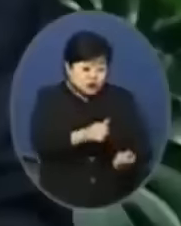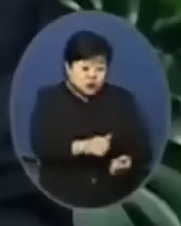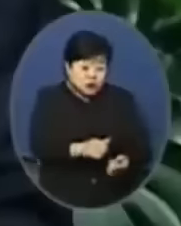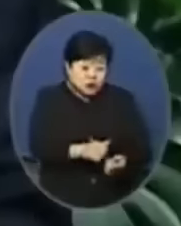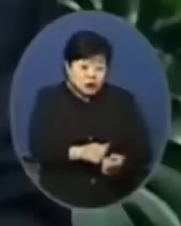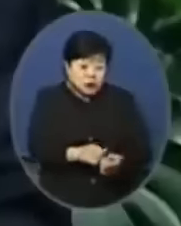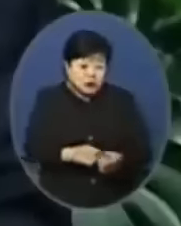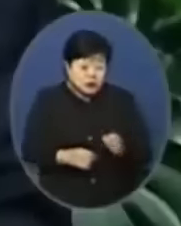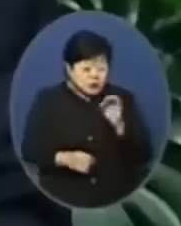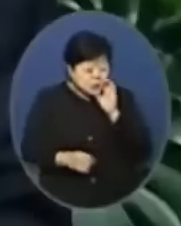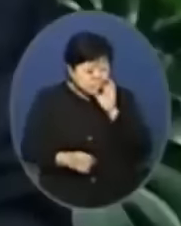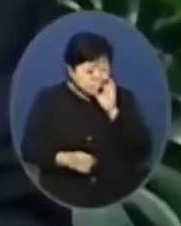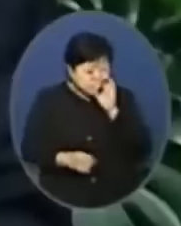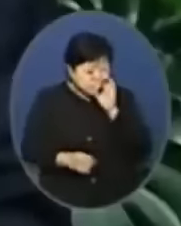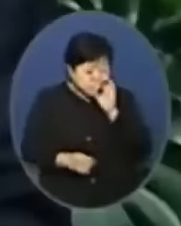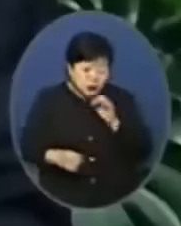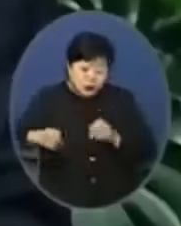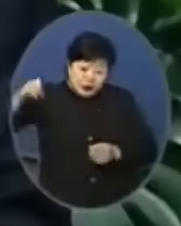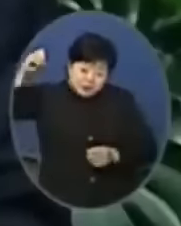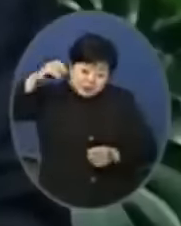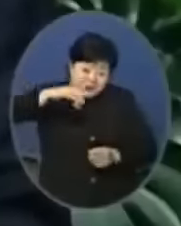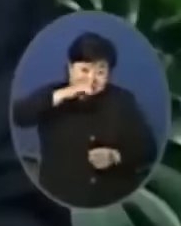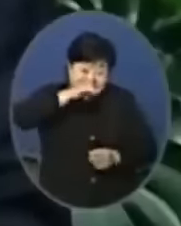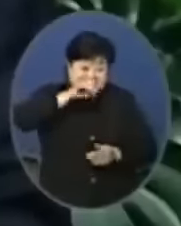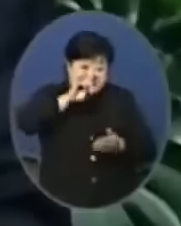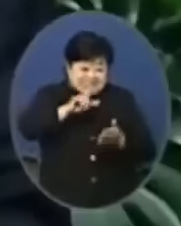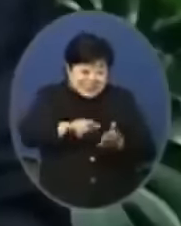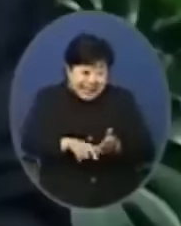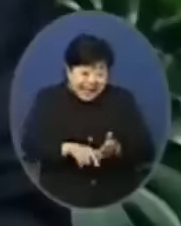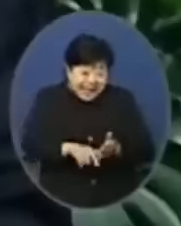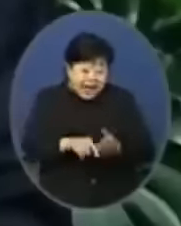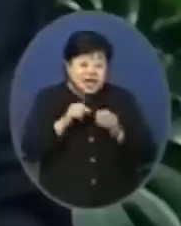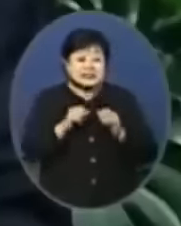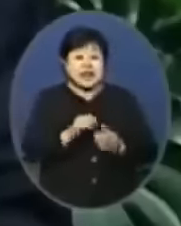통에 들어갔는데 천지가 캄캄하니까 이제 버림받았구나.